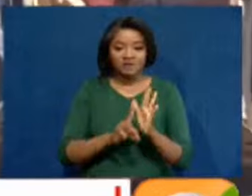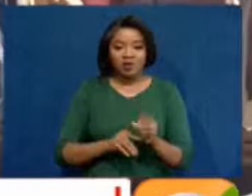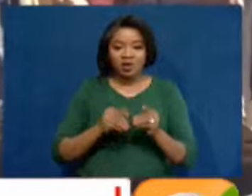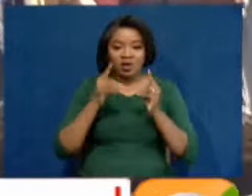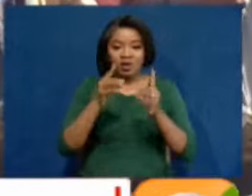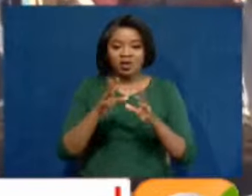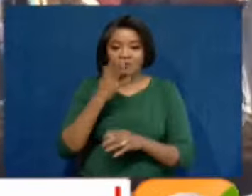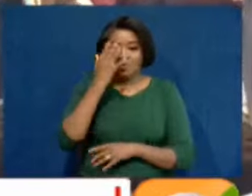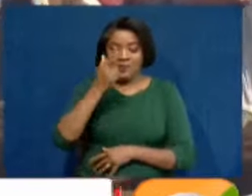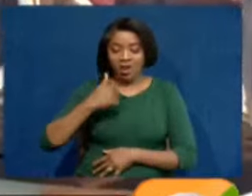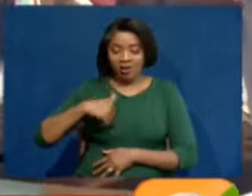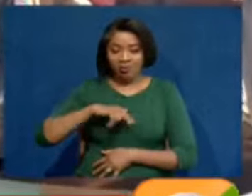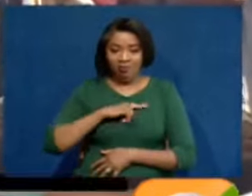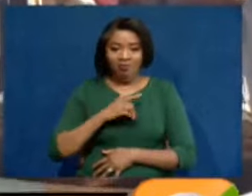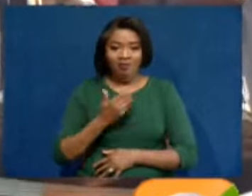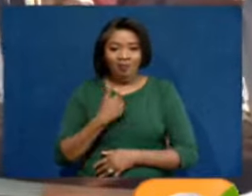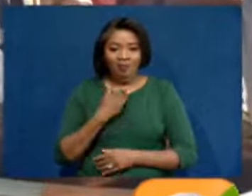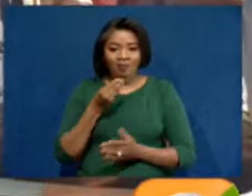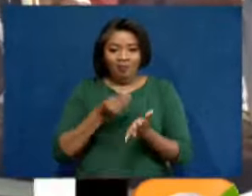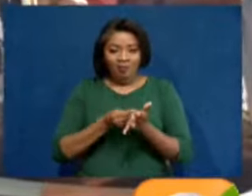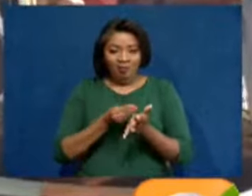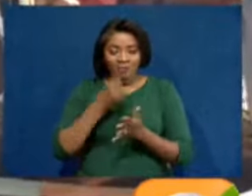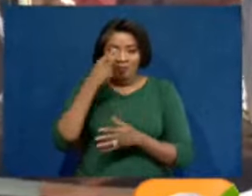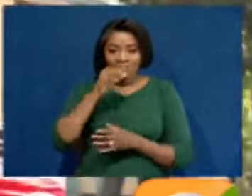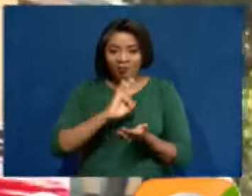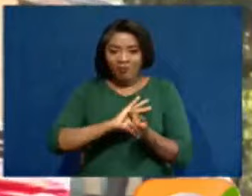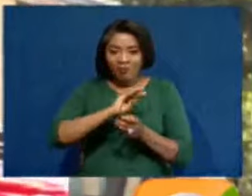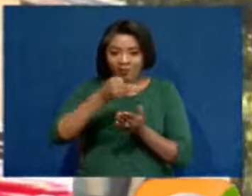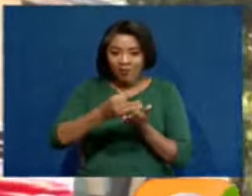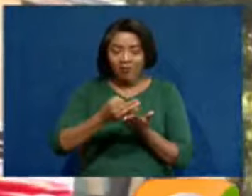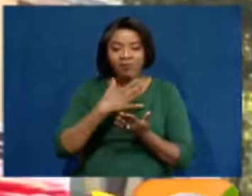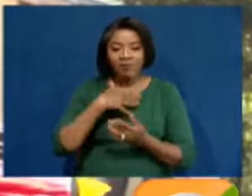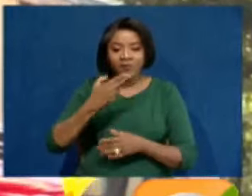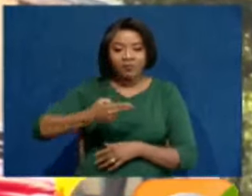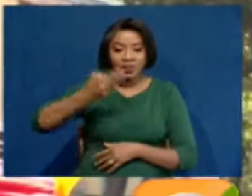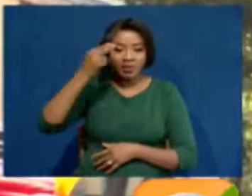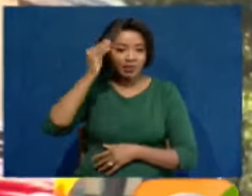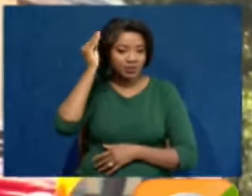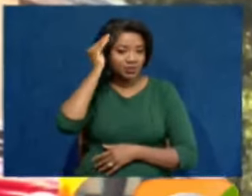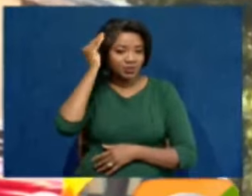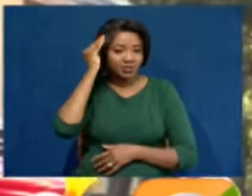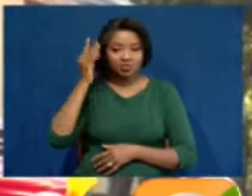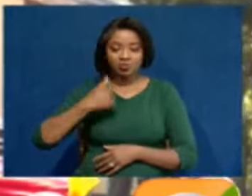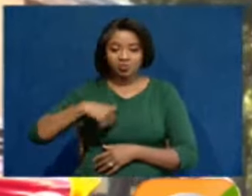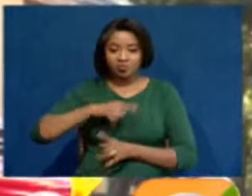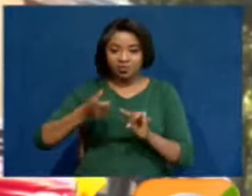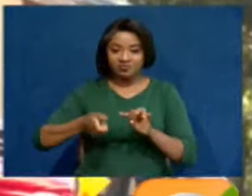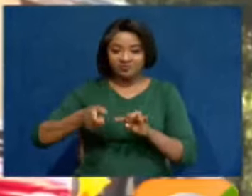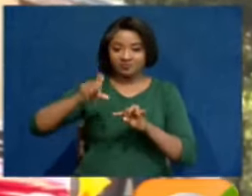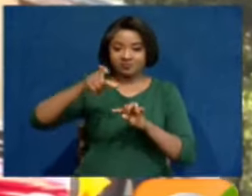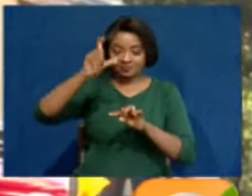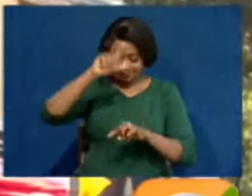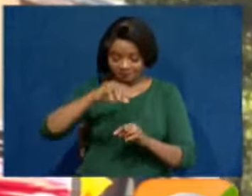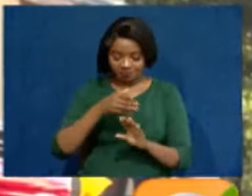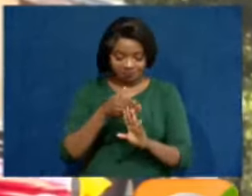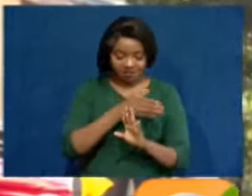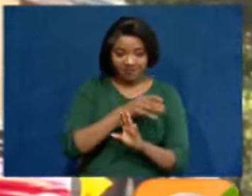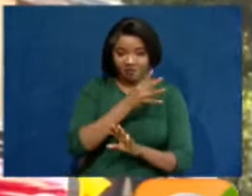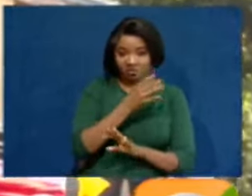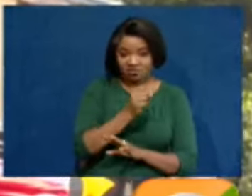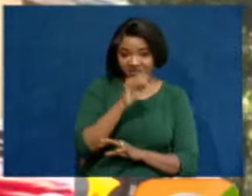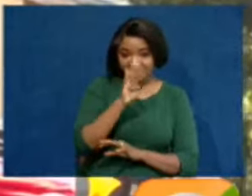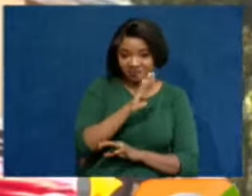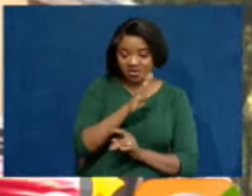money available for funding for our higher education. We have increased the money from 45